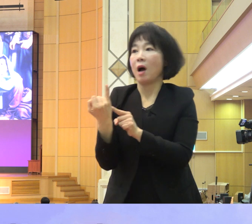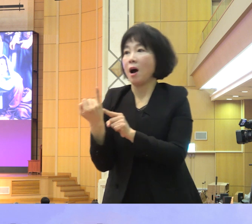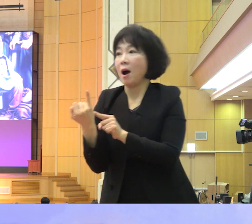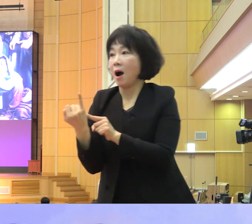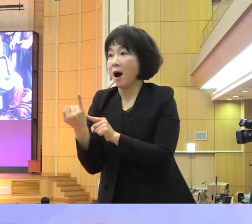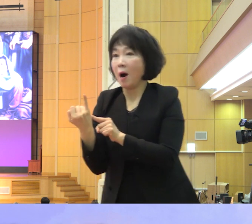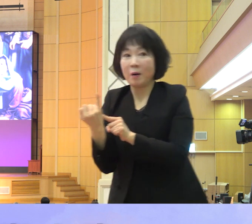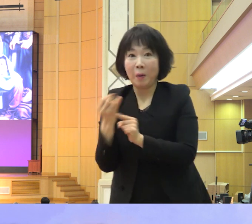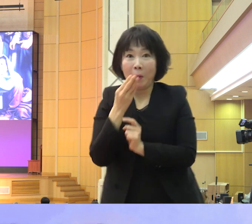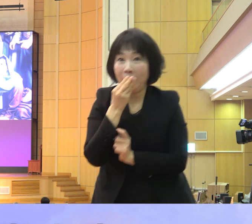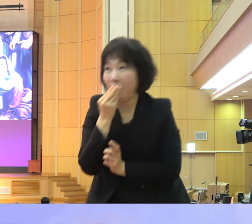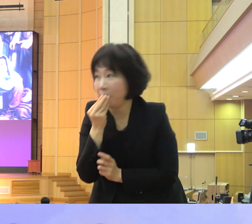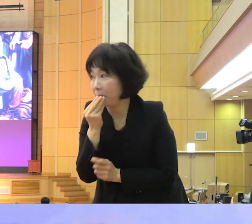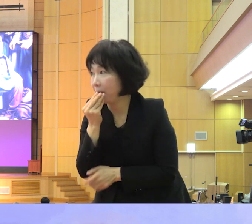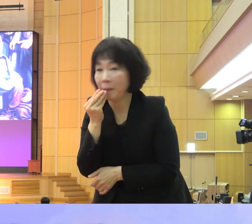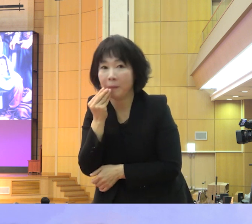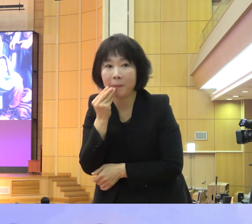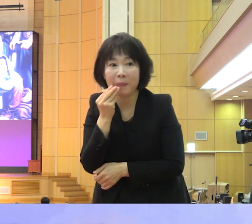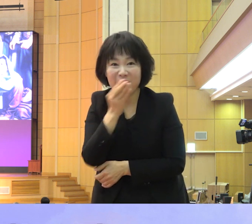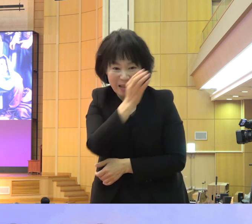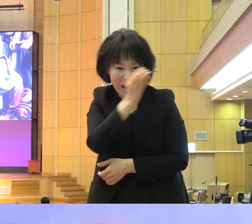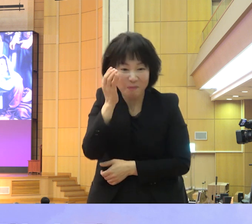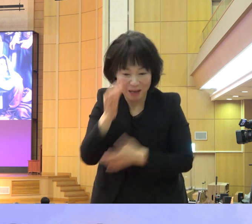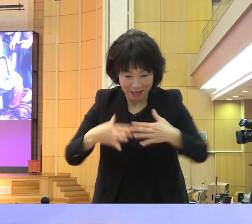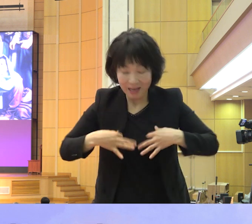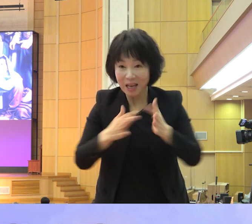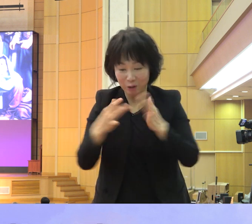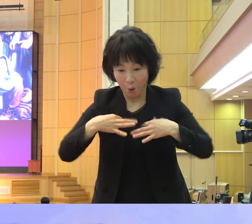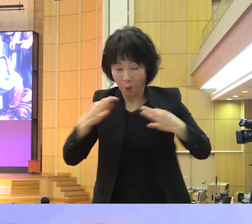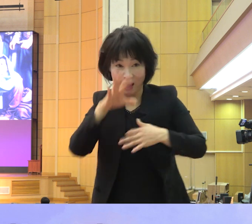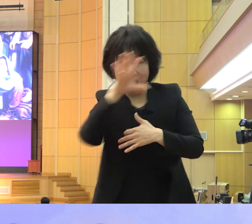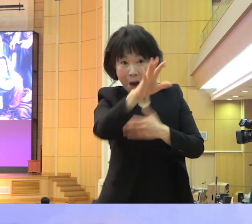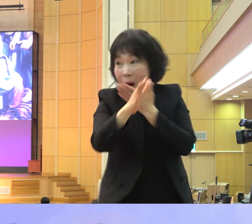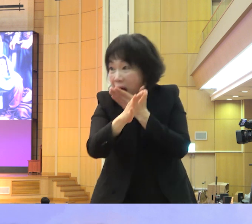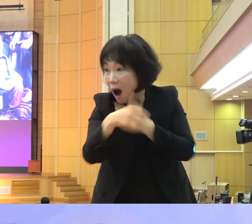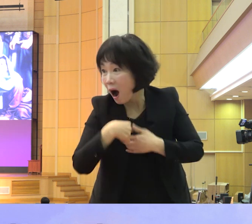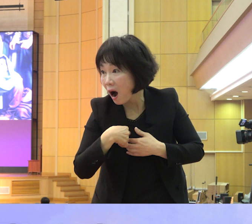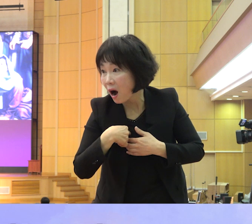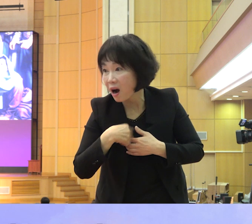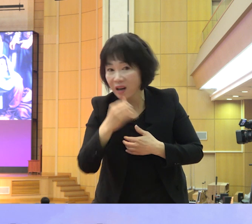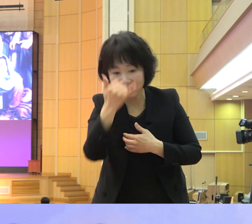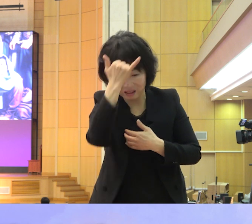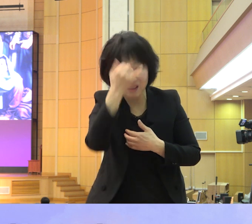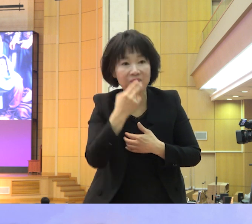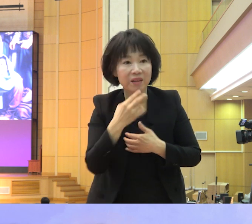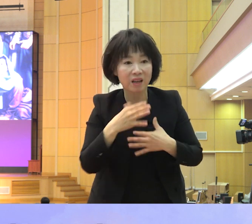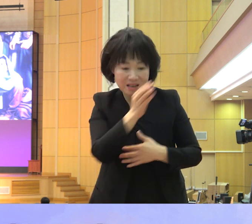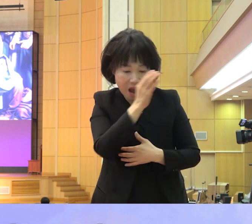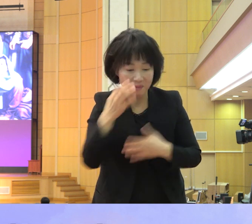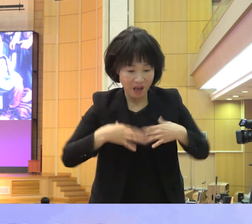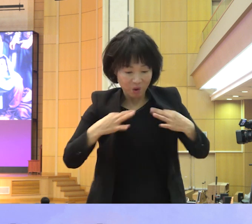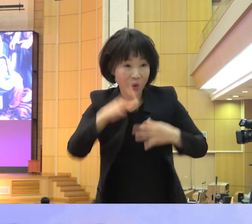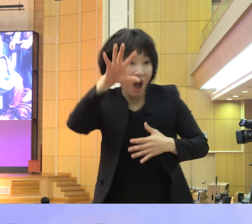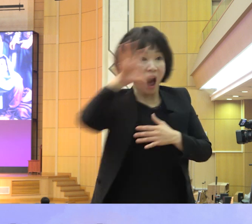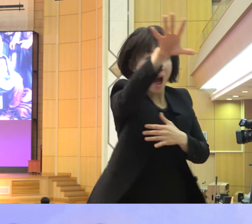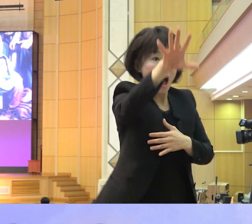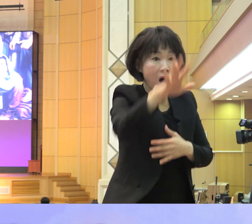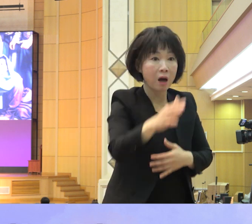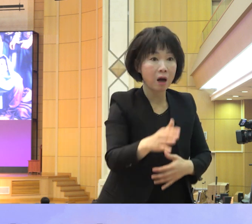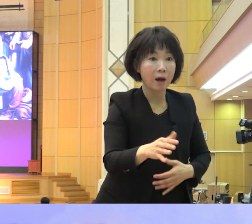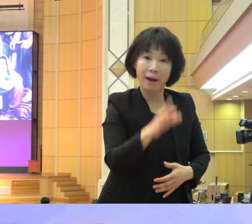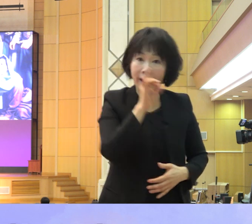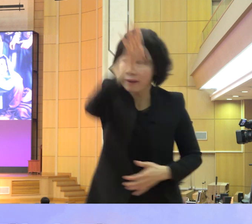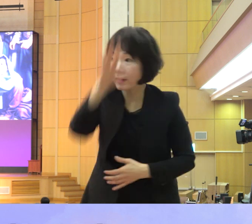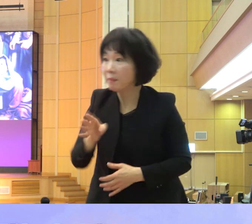그래서 자기도 모르게 감히 예수님의 신발 벗어놓은 것 정돈하기 위해서 예수님의